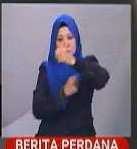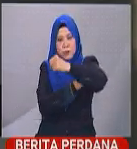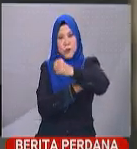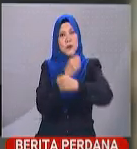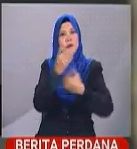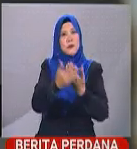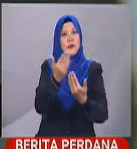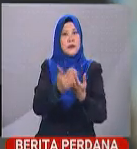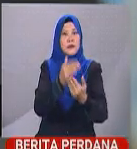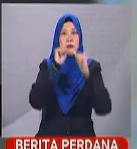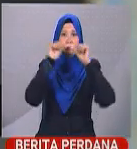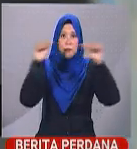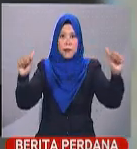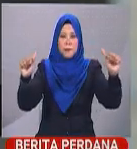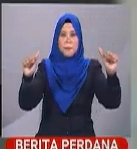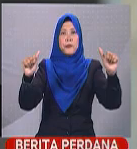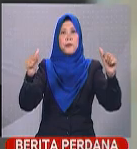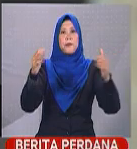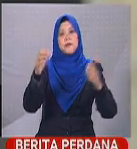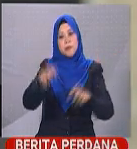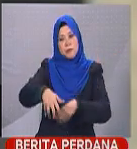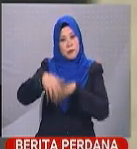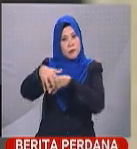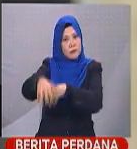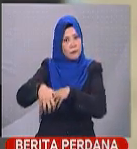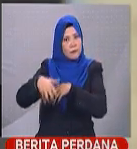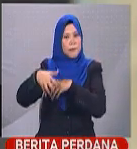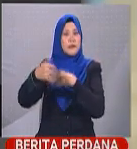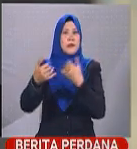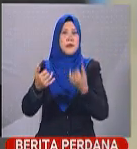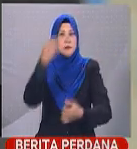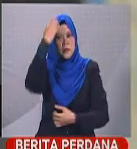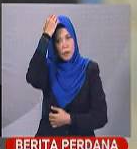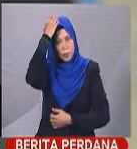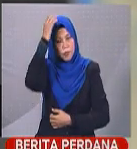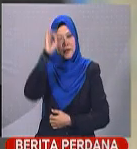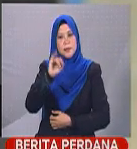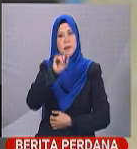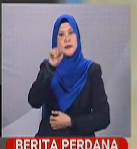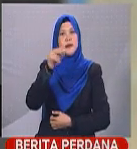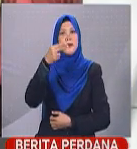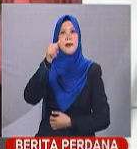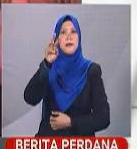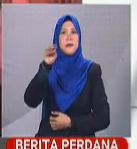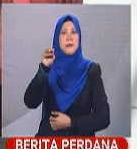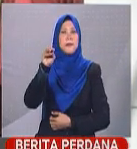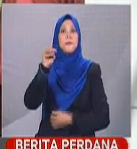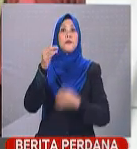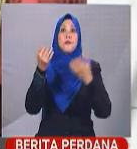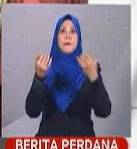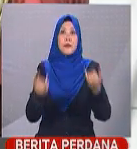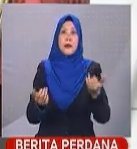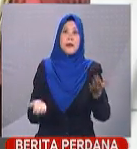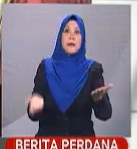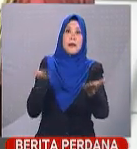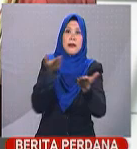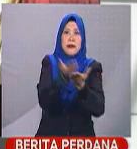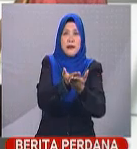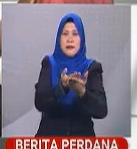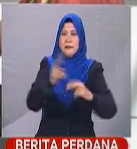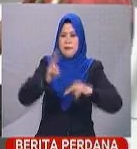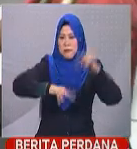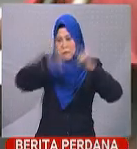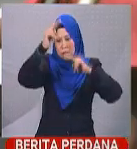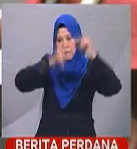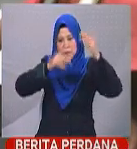Kemudahan Awam, Pemodenan Pertanian dan Industri Asas Tani Selangor Izham Hashim. Penghadang dicadang dibina segera